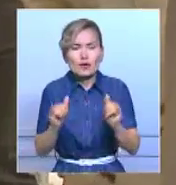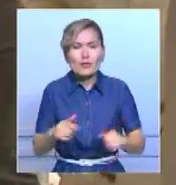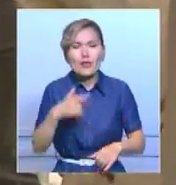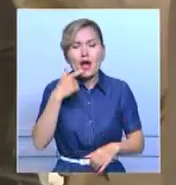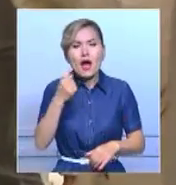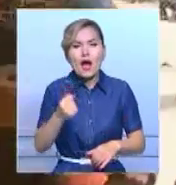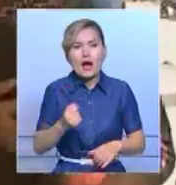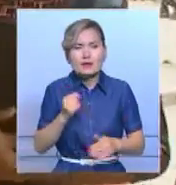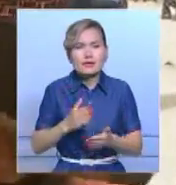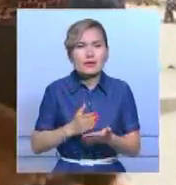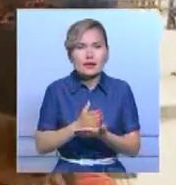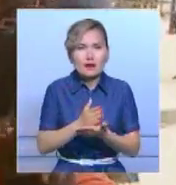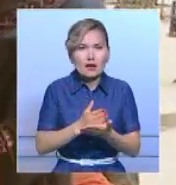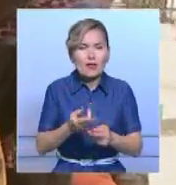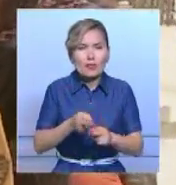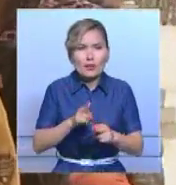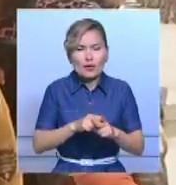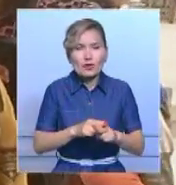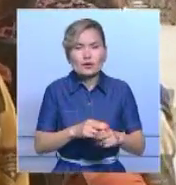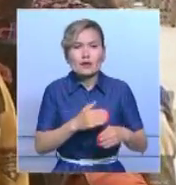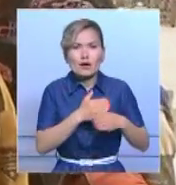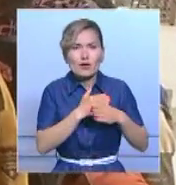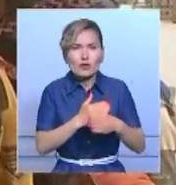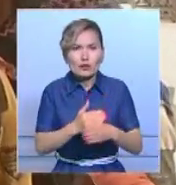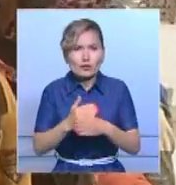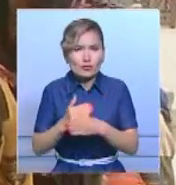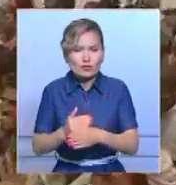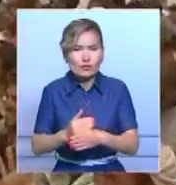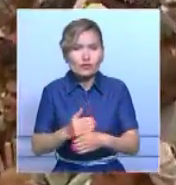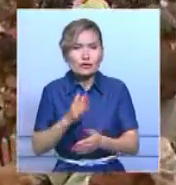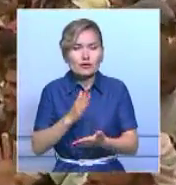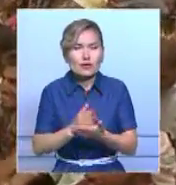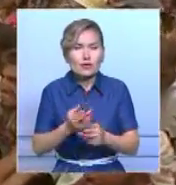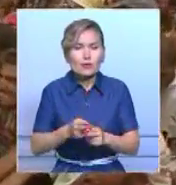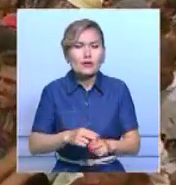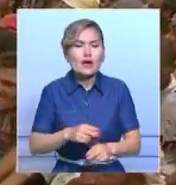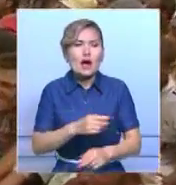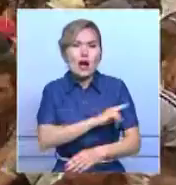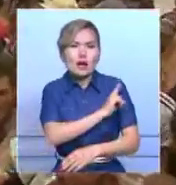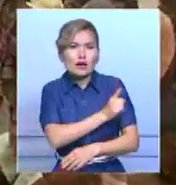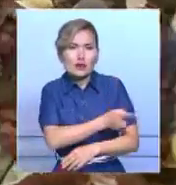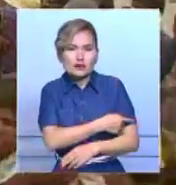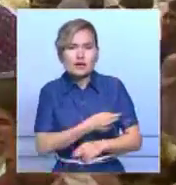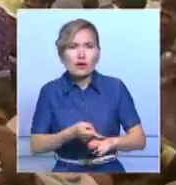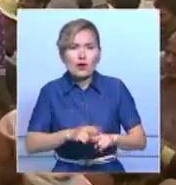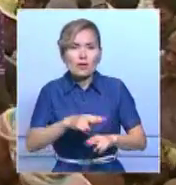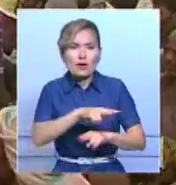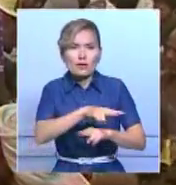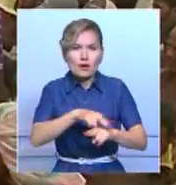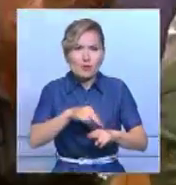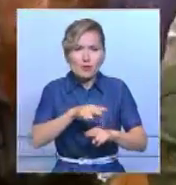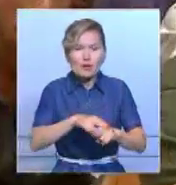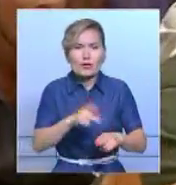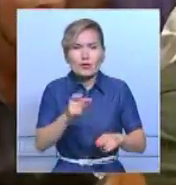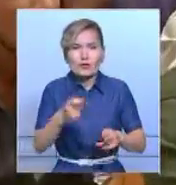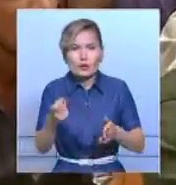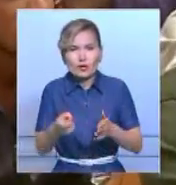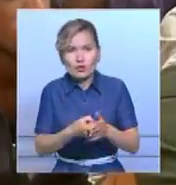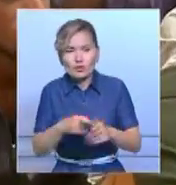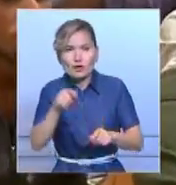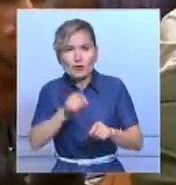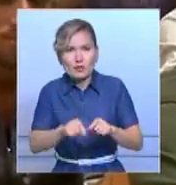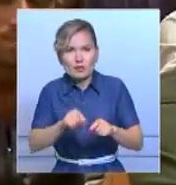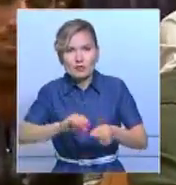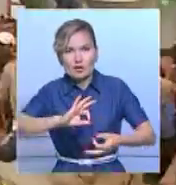бұл азаматтардың арасында содырлар болуы мүмкін деп қауіптенеді. Сол үшін күштік құрылым өкілдері мыңдаған адамнан жауап алып, тексеру